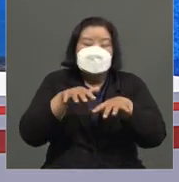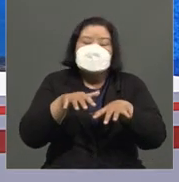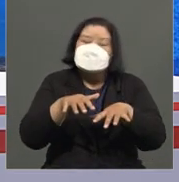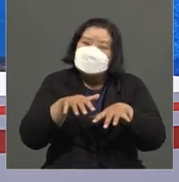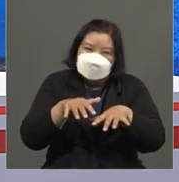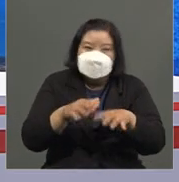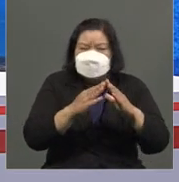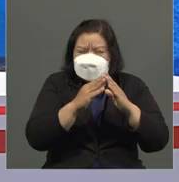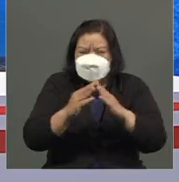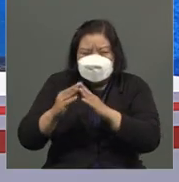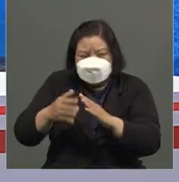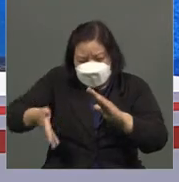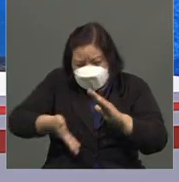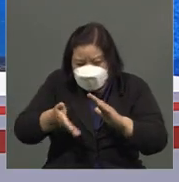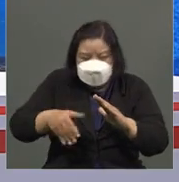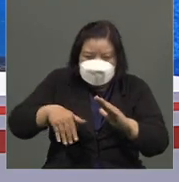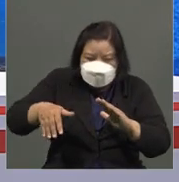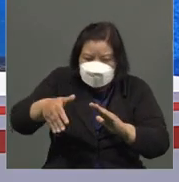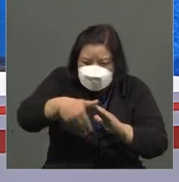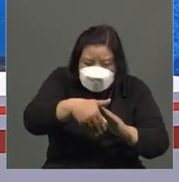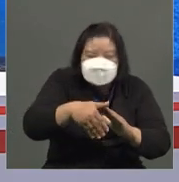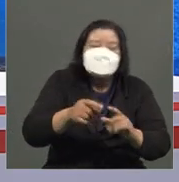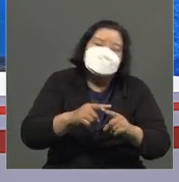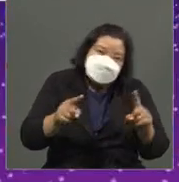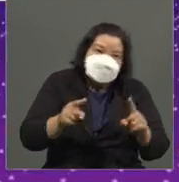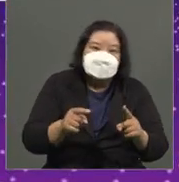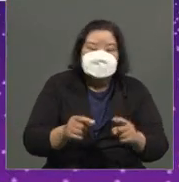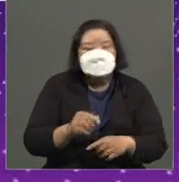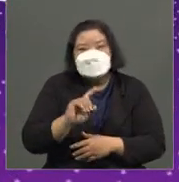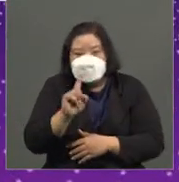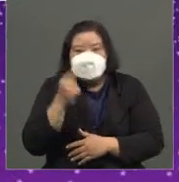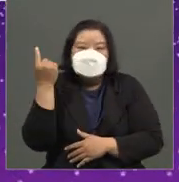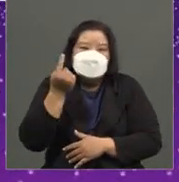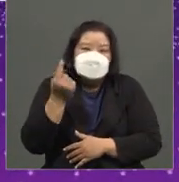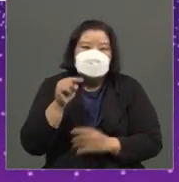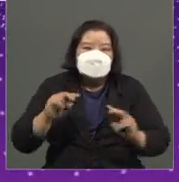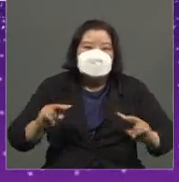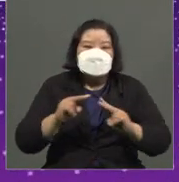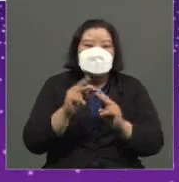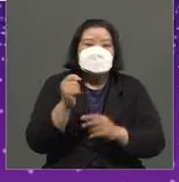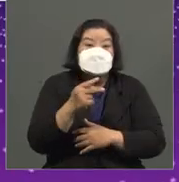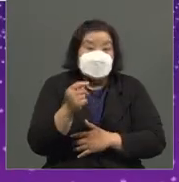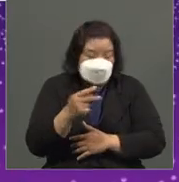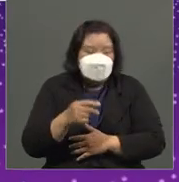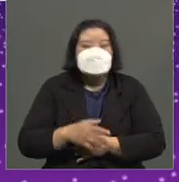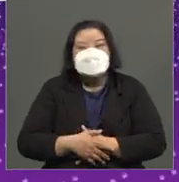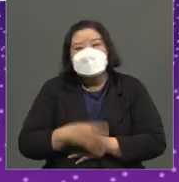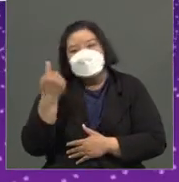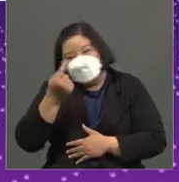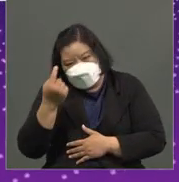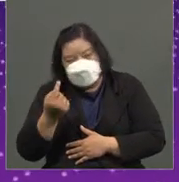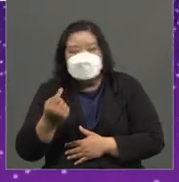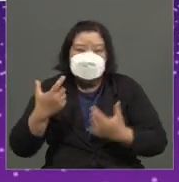ฟูแต่ธนาคารแห่งประเทศไทยสำนักงานภาคเหนือได้แสดงความเชื่อมั่นนะครับว่าภาคการท่องเที่ยวและการใช้จ่ายภาครัฐเนี่ยจะเป็น